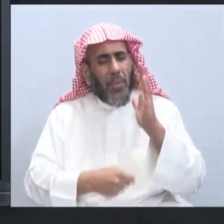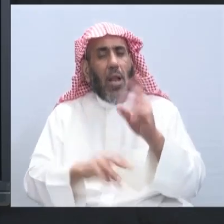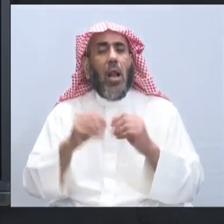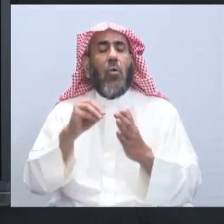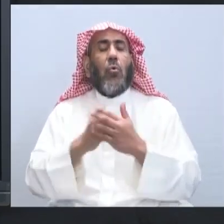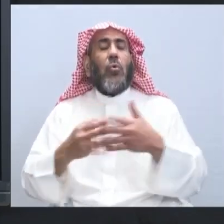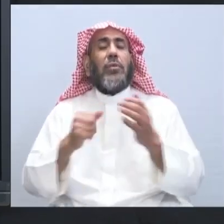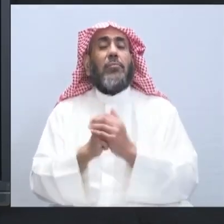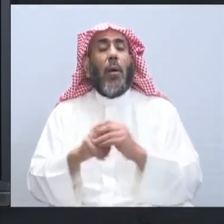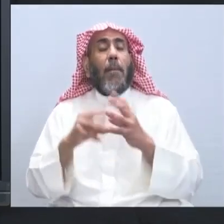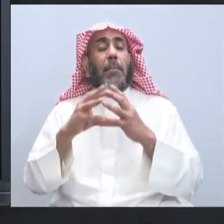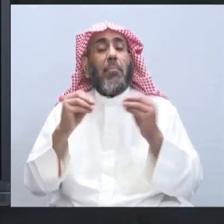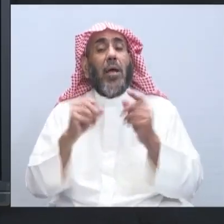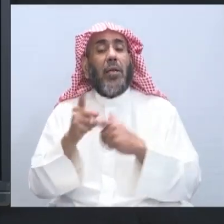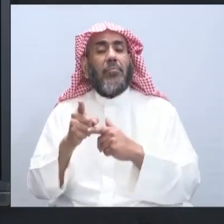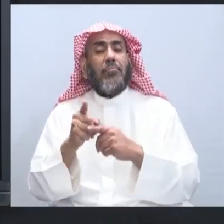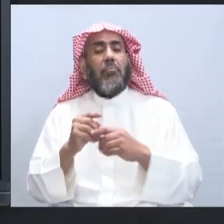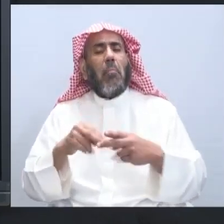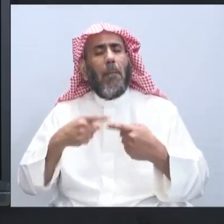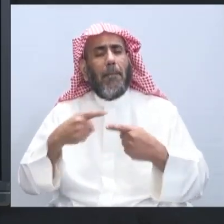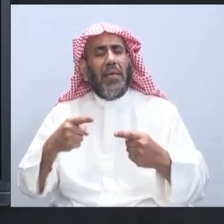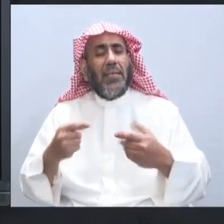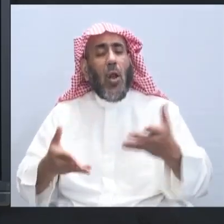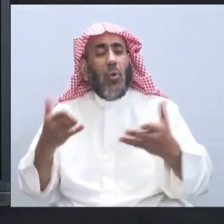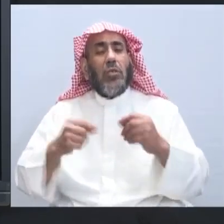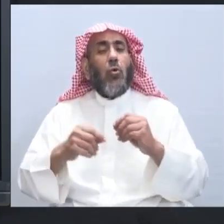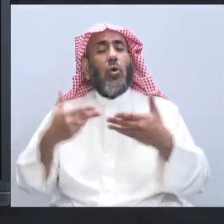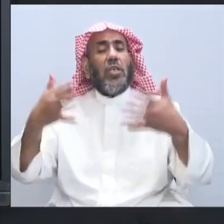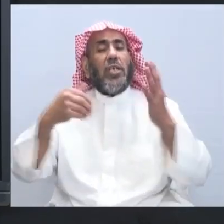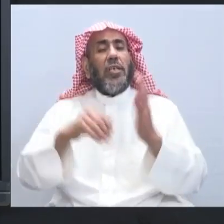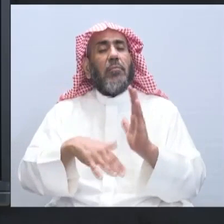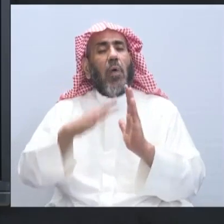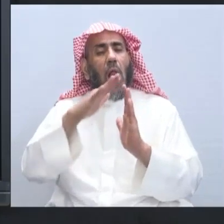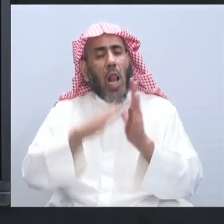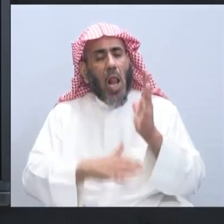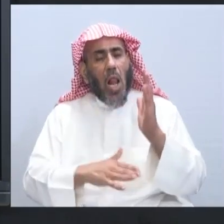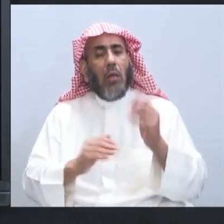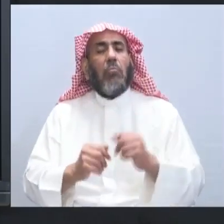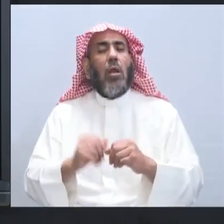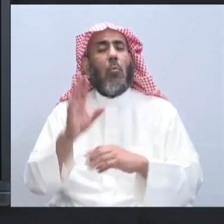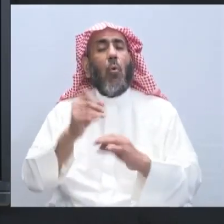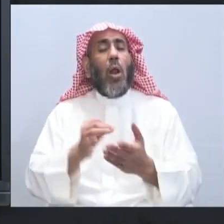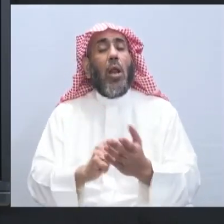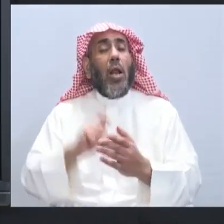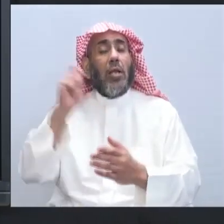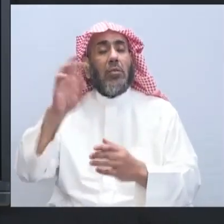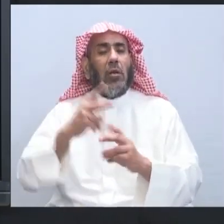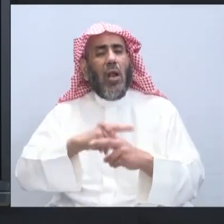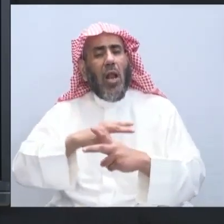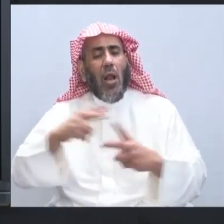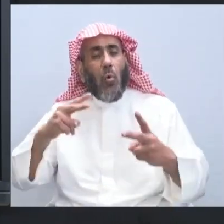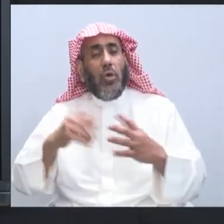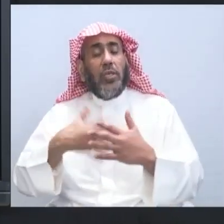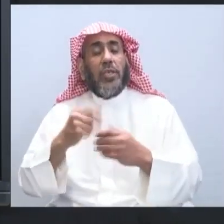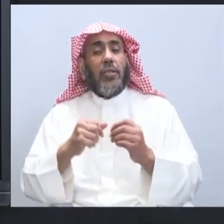الموجود طبعا معنى انه ان ان ما زال الوزن الشعر العمودي والذي عرف عند العرب وهو الاصل لكن هذا لون جديد